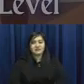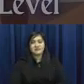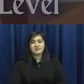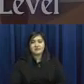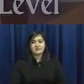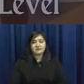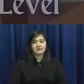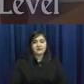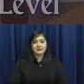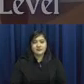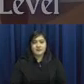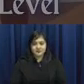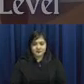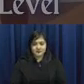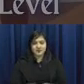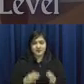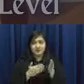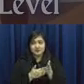ang iniuulit ko,